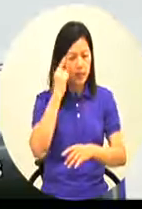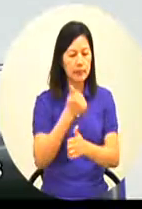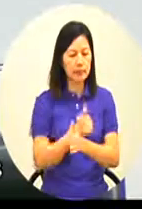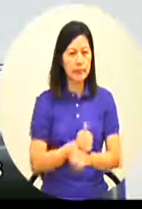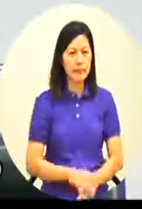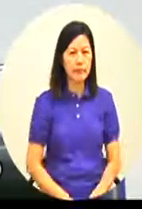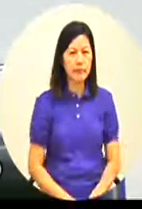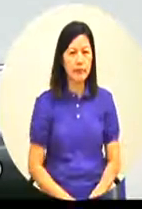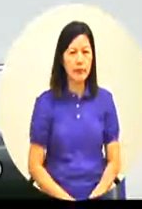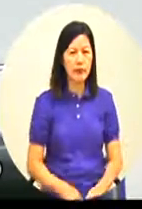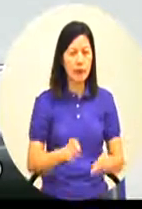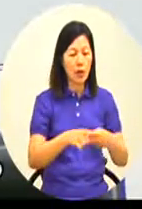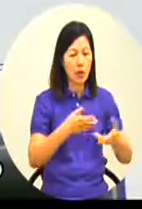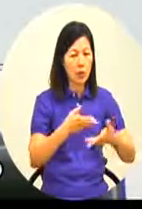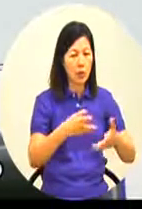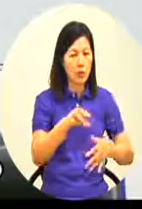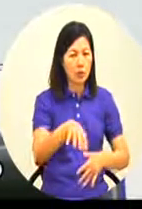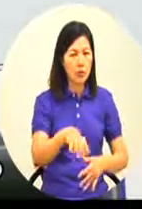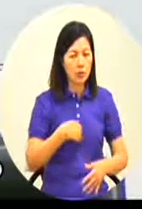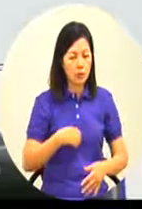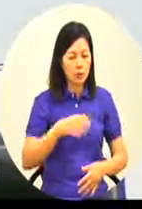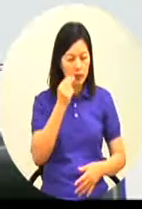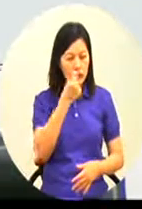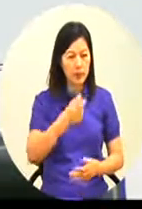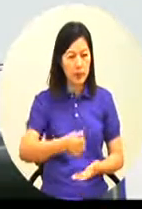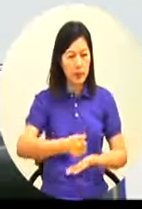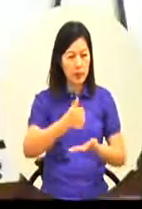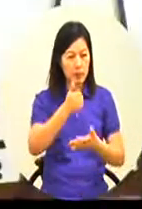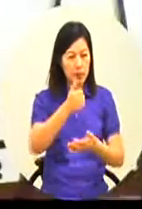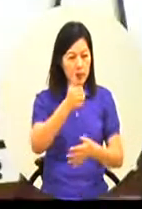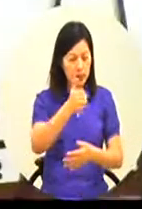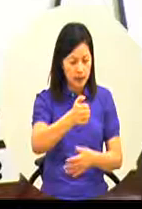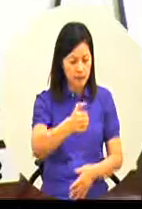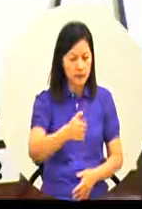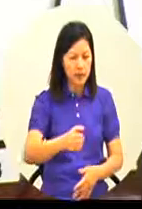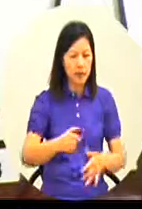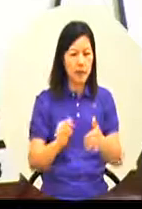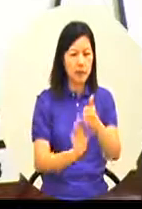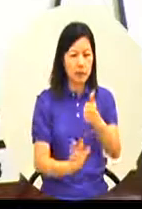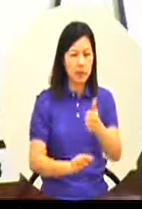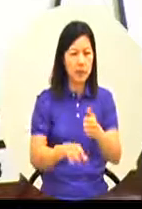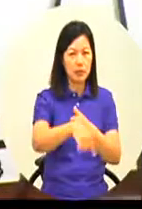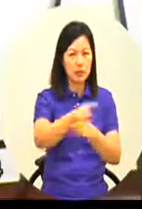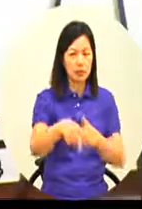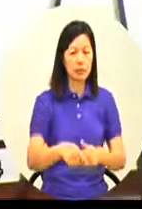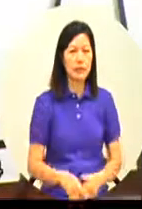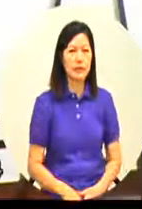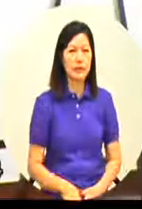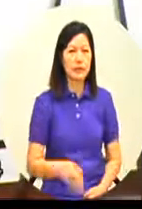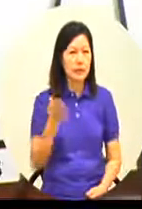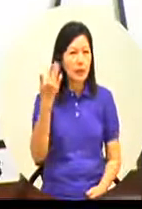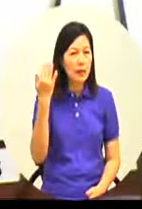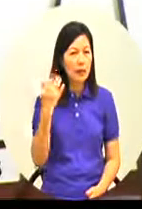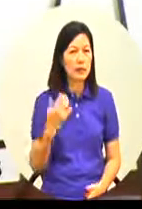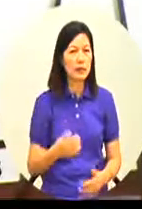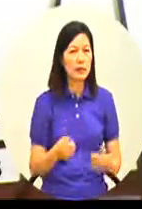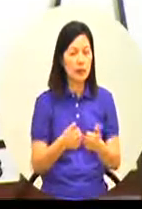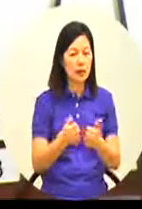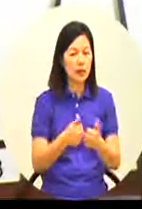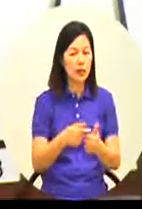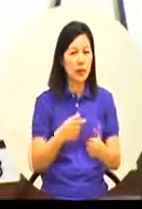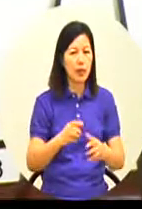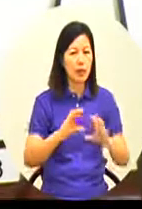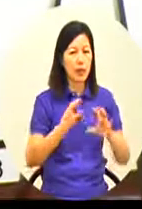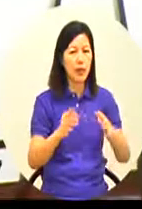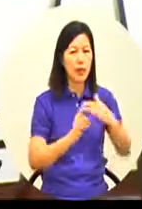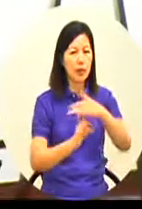公务局赵局长这边我特别要感谢我们公务部门的团队，那在上一个会期我在做国道十号跟整个